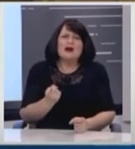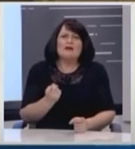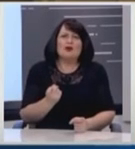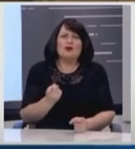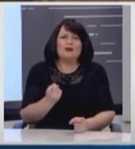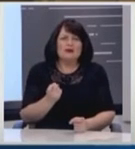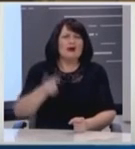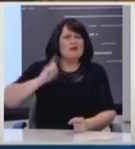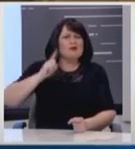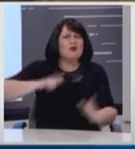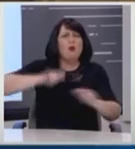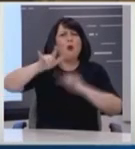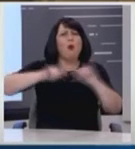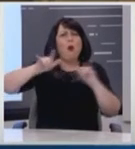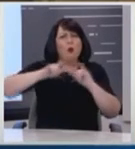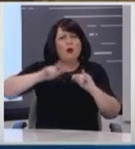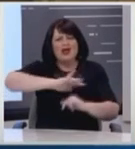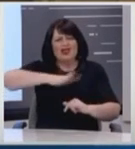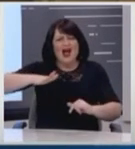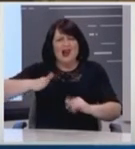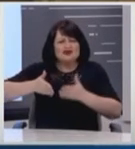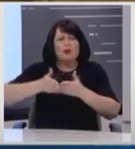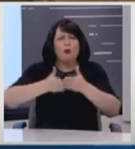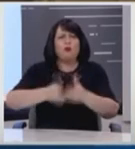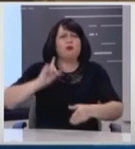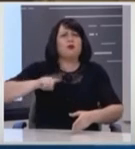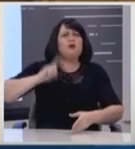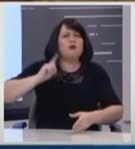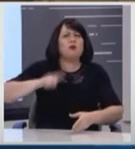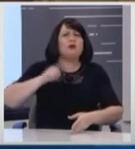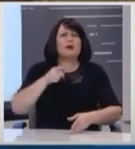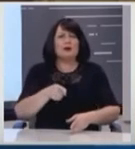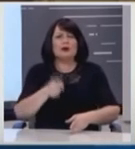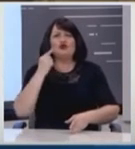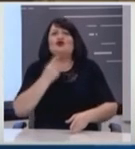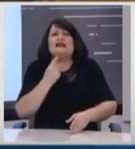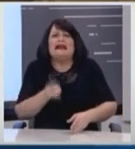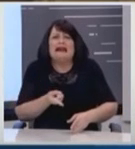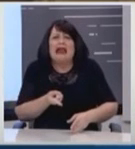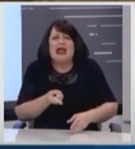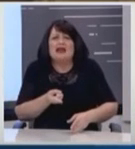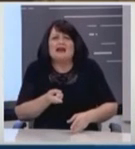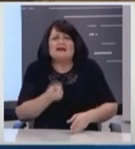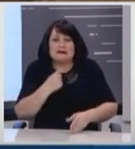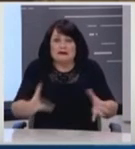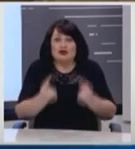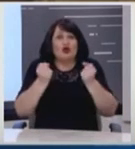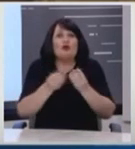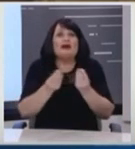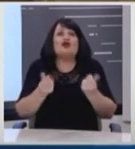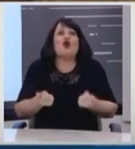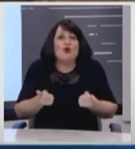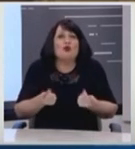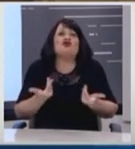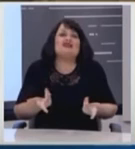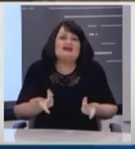και χωρικά ύδατα της χώρας γίνονται σουρωτήρι, τότε βγάζεται από το μανίκι ως νέα σανίδα σωτηρίας τη